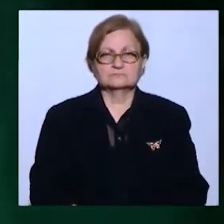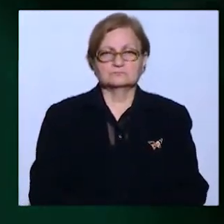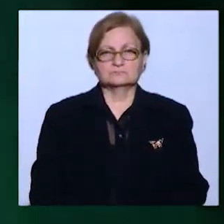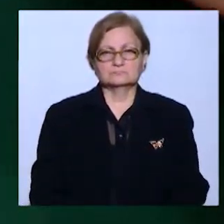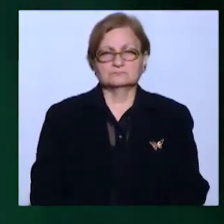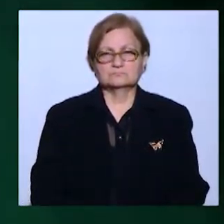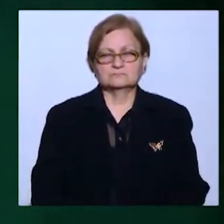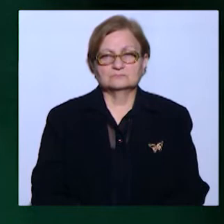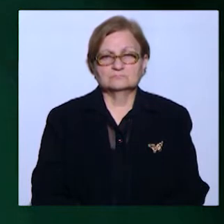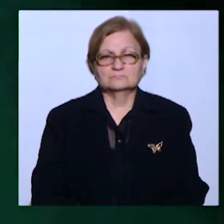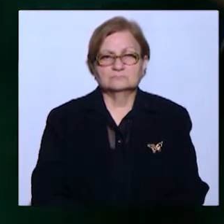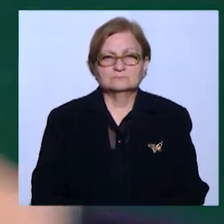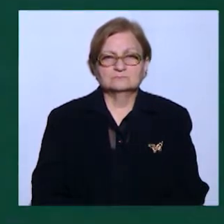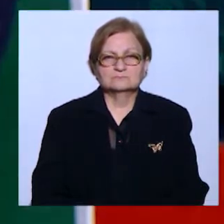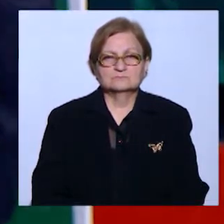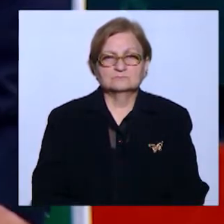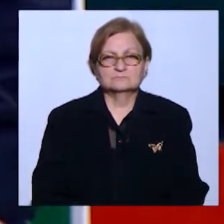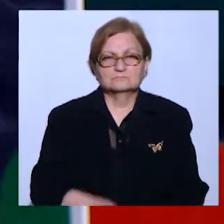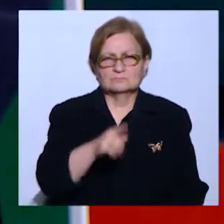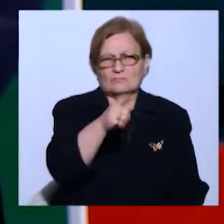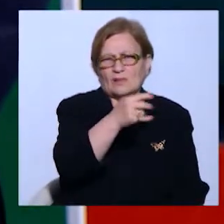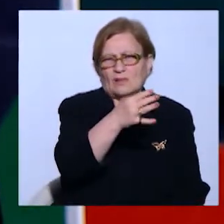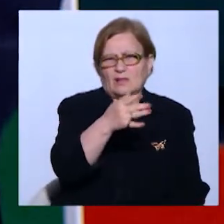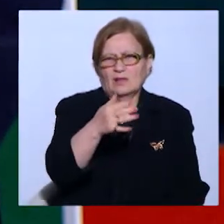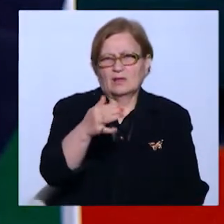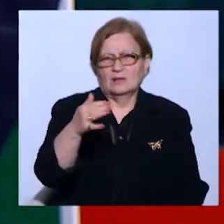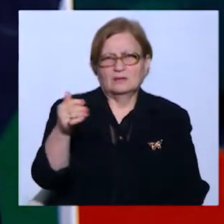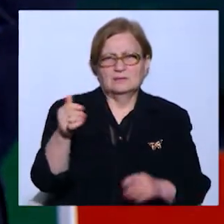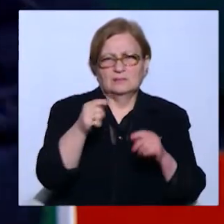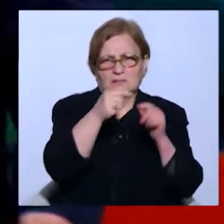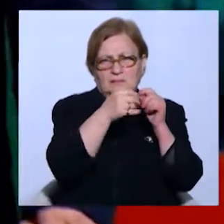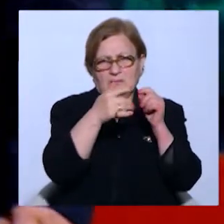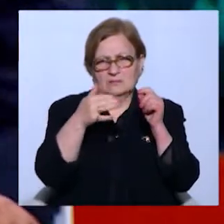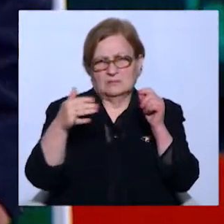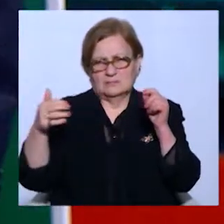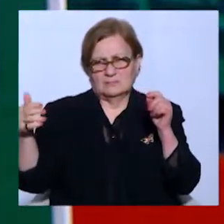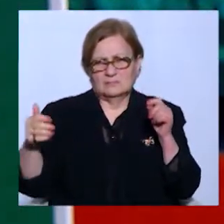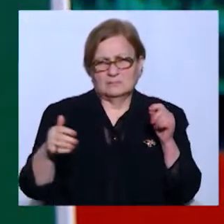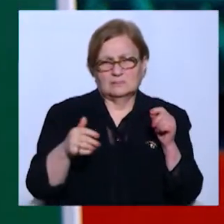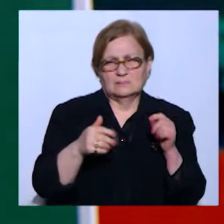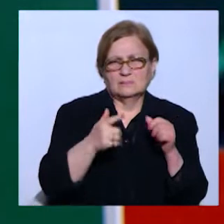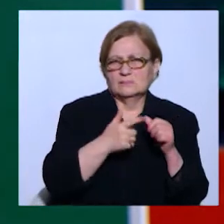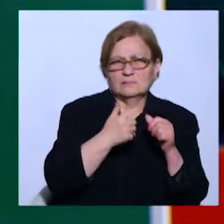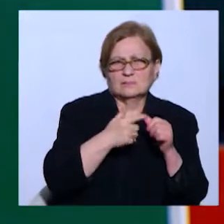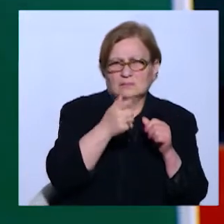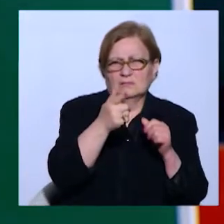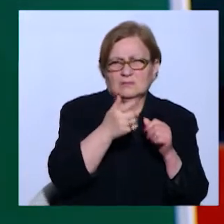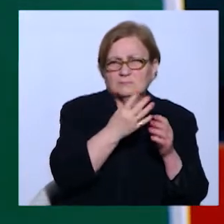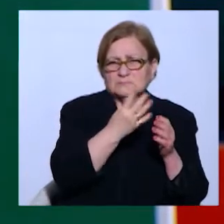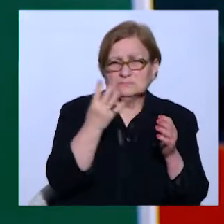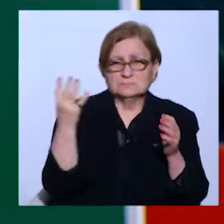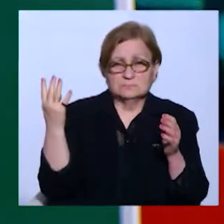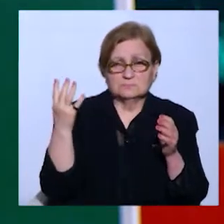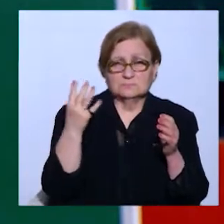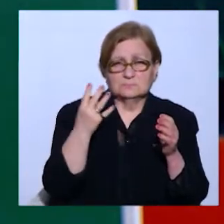36, 40. დამთავრდება ეს ესეთი მიმდევრობა, ეს სია და წყრივი დავარქვათ, როგორ ძგნებავთ. აი